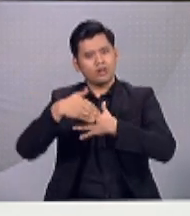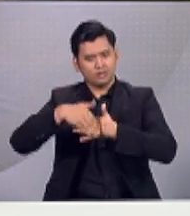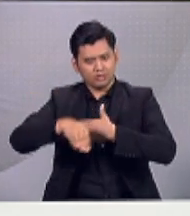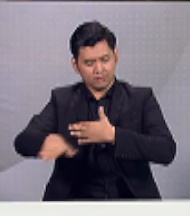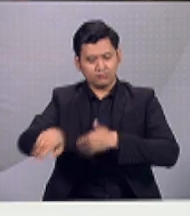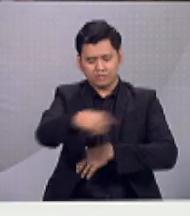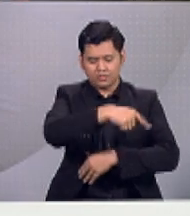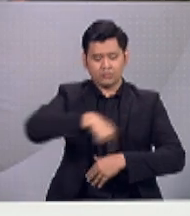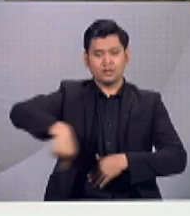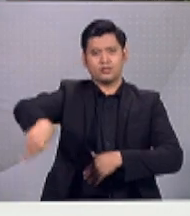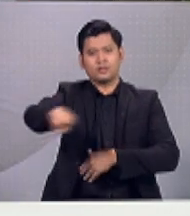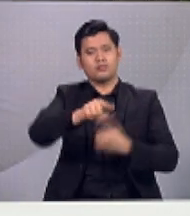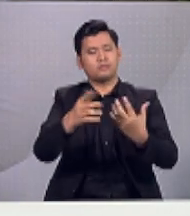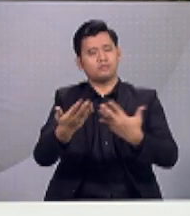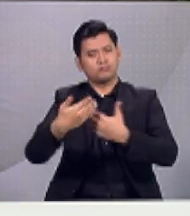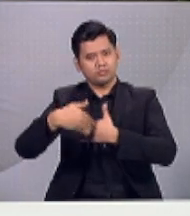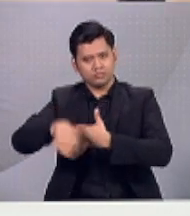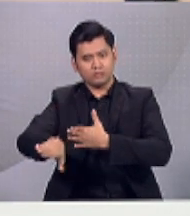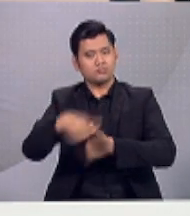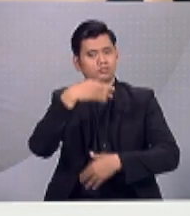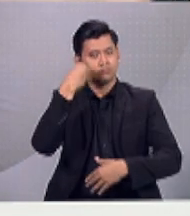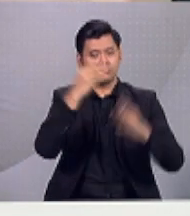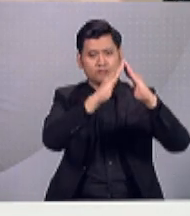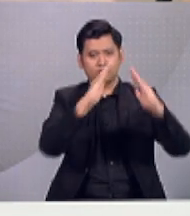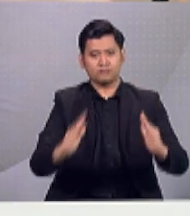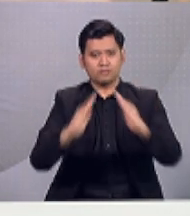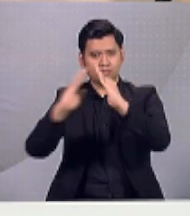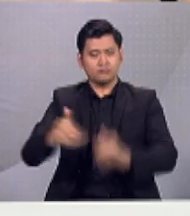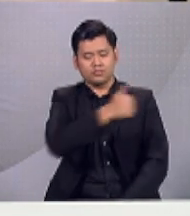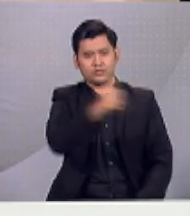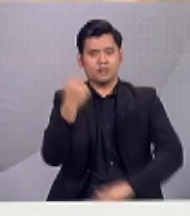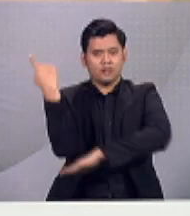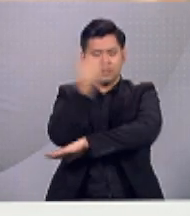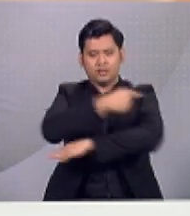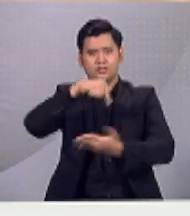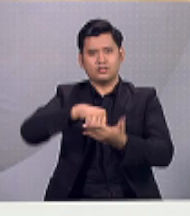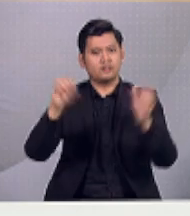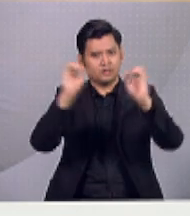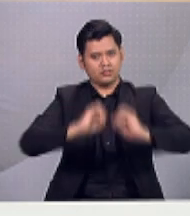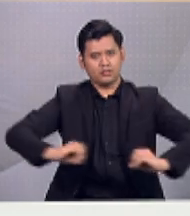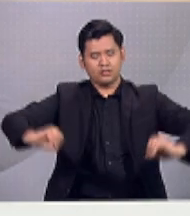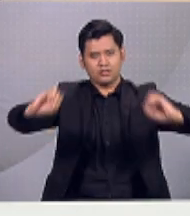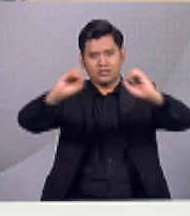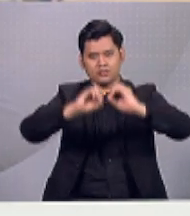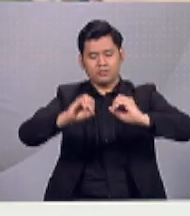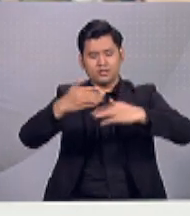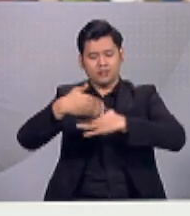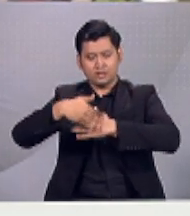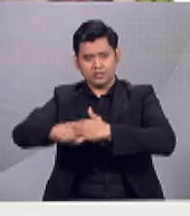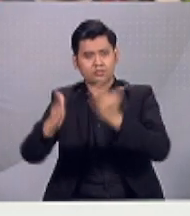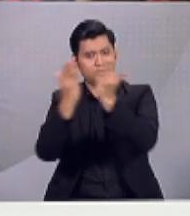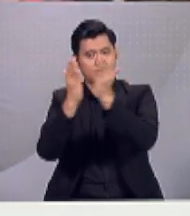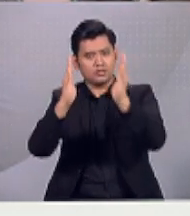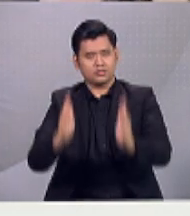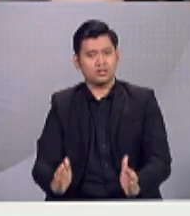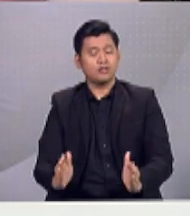pulang. Hari ini tiada pergerakan penghantaran pulang pelajar